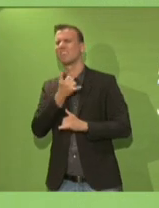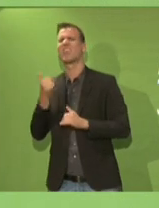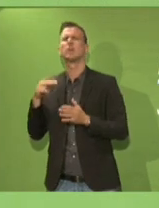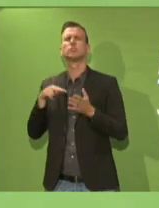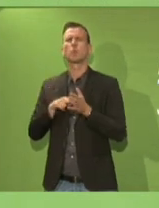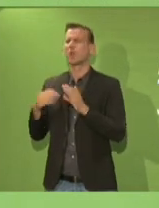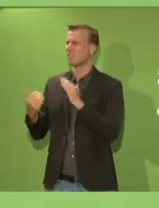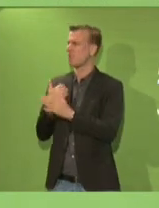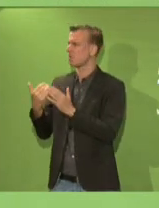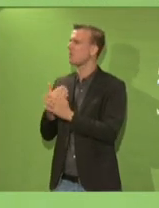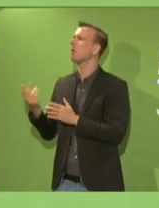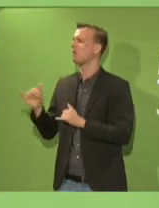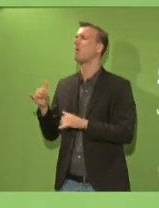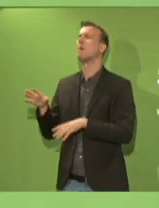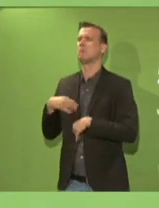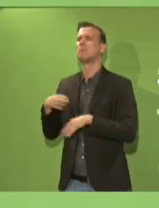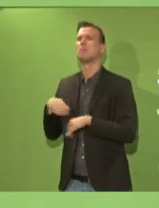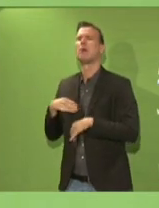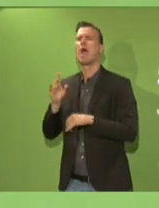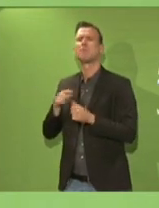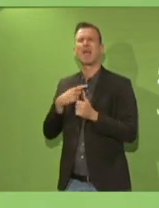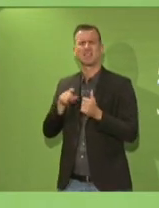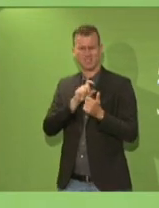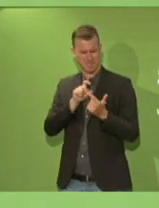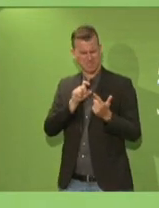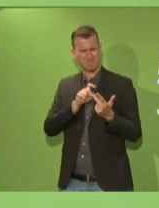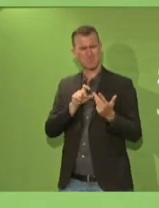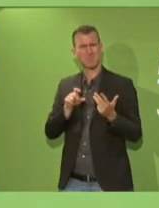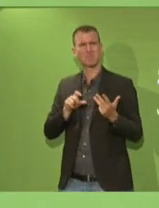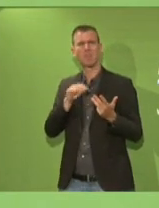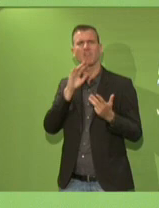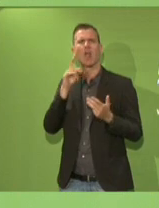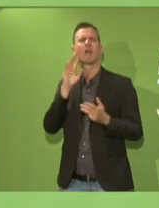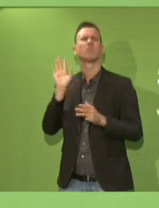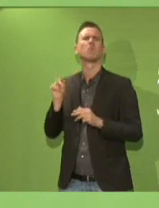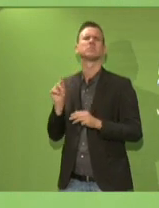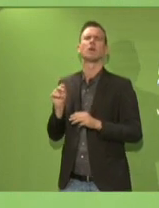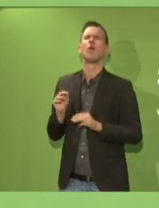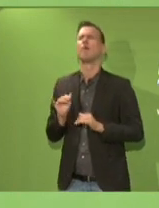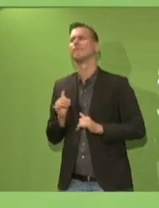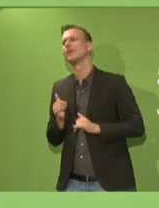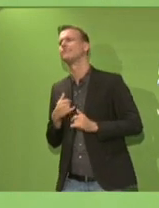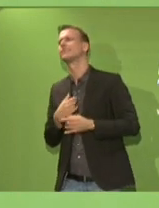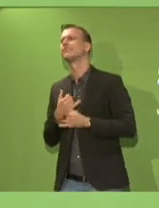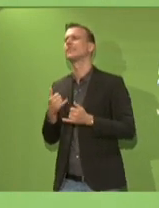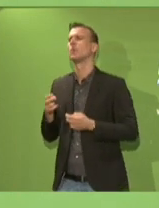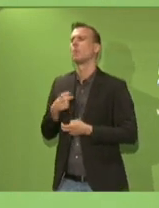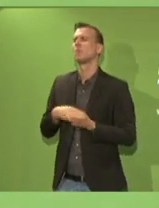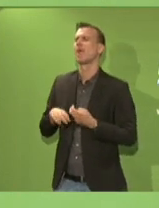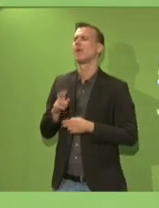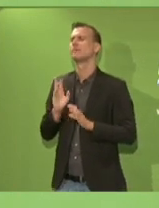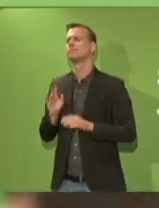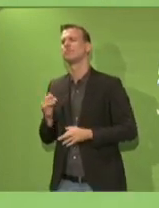Flüchtlinge aufzunehmen, die aber in allen anderen Fragestellungen immer wieder nur zaudern und zögern zeigt. Wir wollen eine